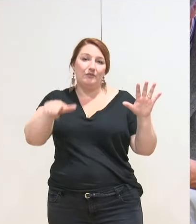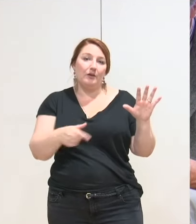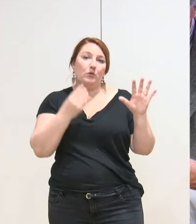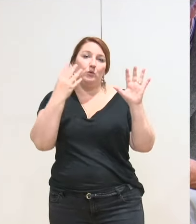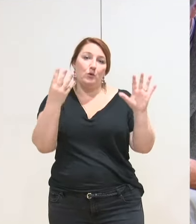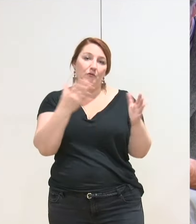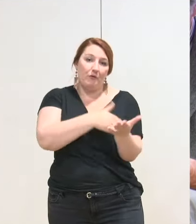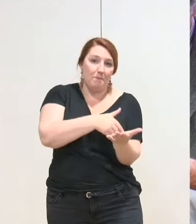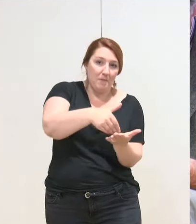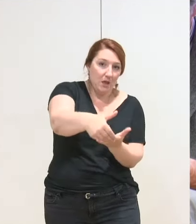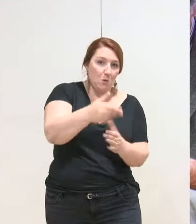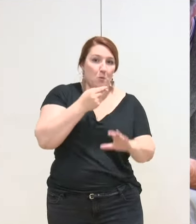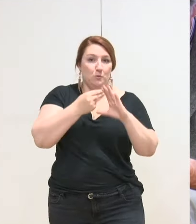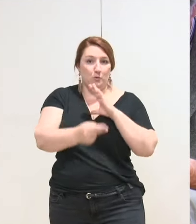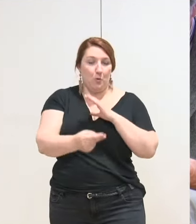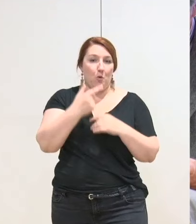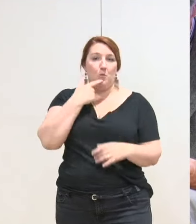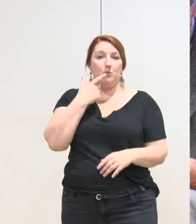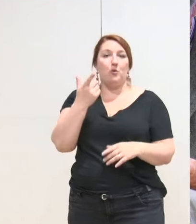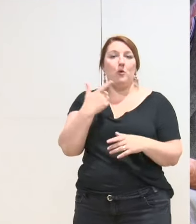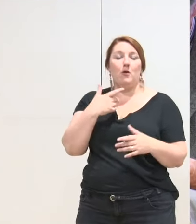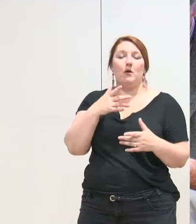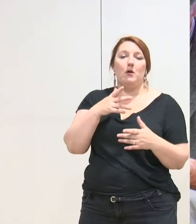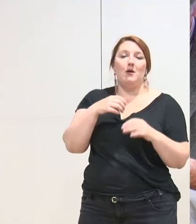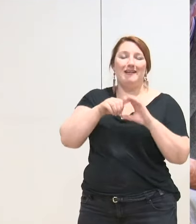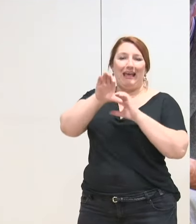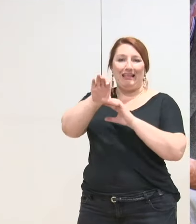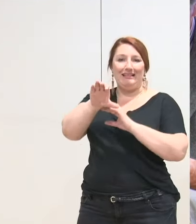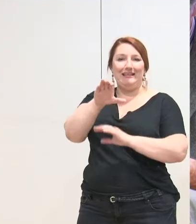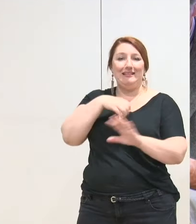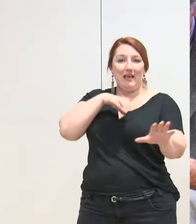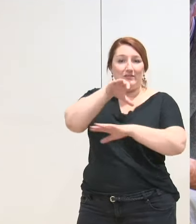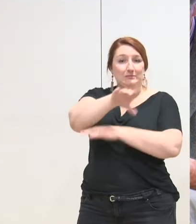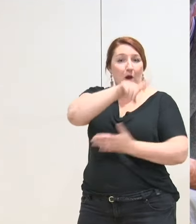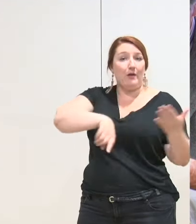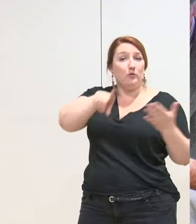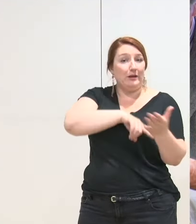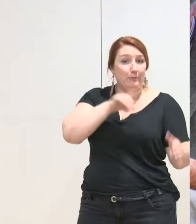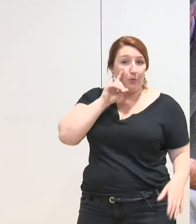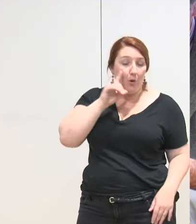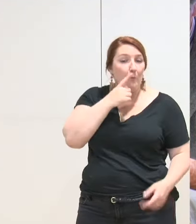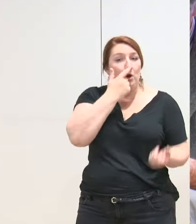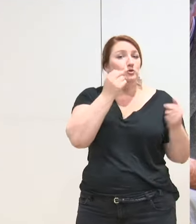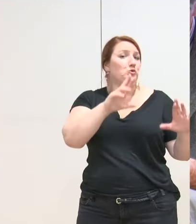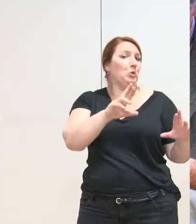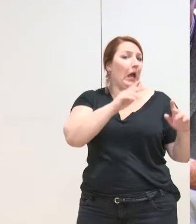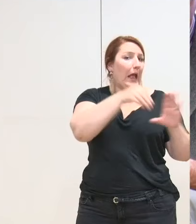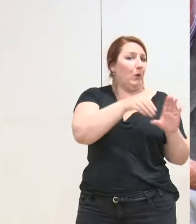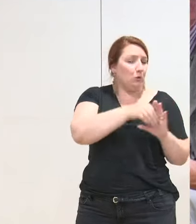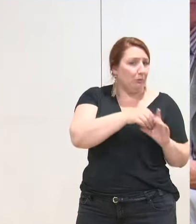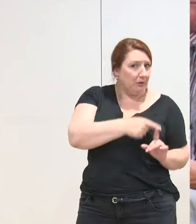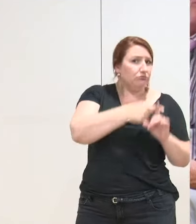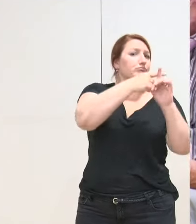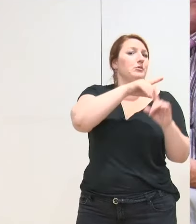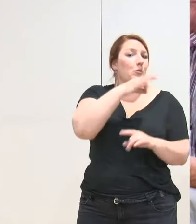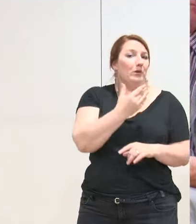millions d'euros de crédit invvestissement qui ont été annulés c'est sûrement bon pour nos finances j'en doute pas quelque part mais je pense qu'il sera